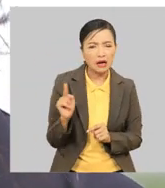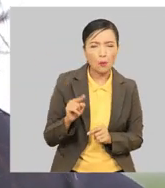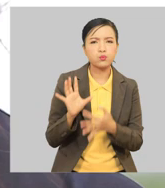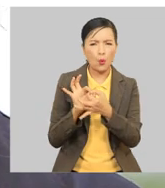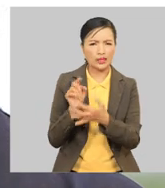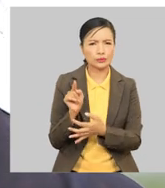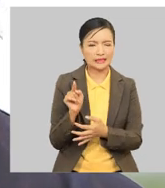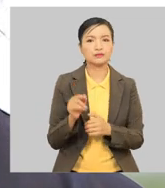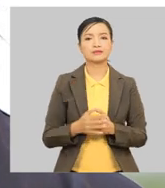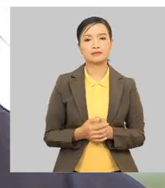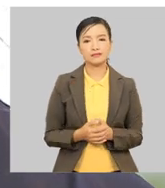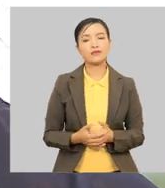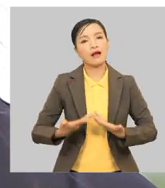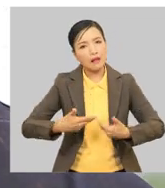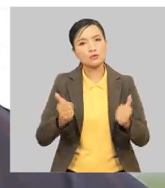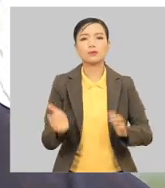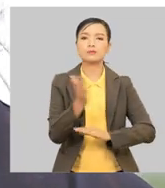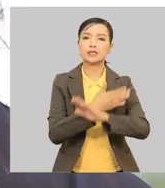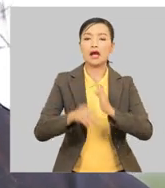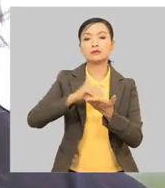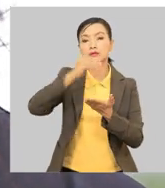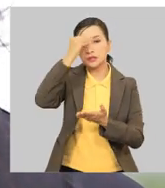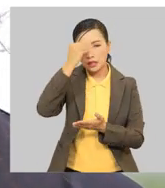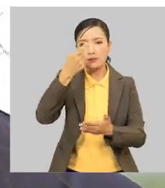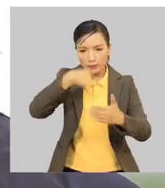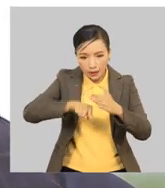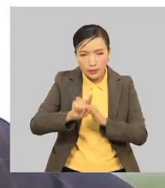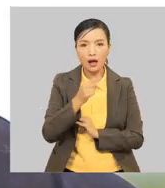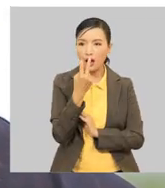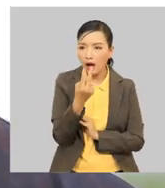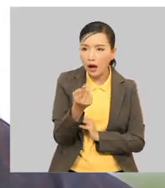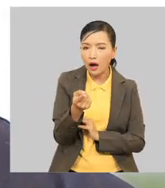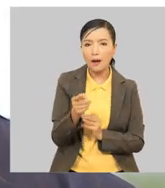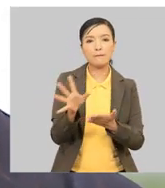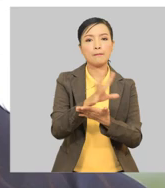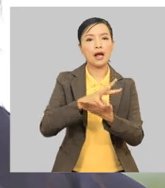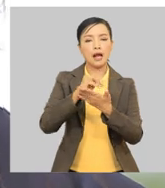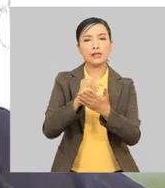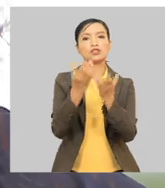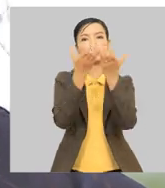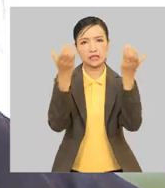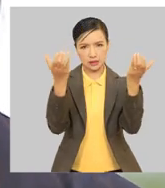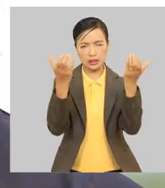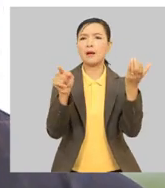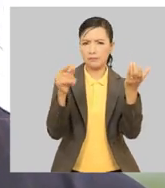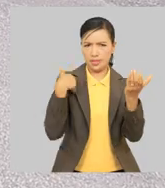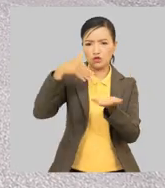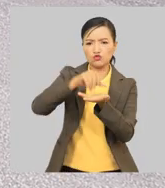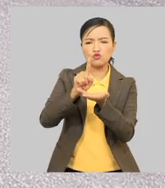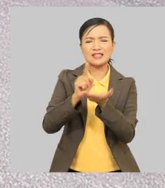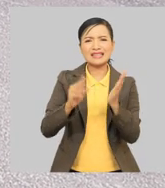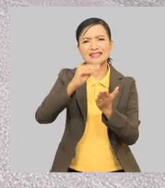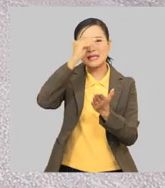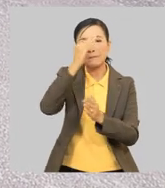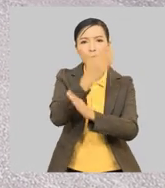ว่าจะมีมหาลัยไหนที่รับคนพิการเข้าไปแล้วชมพู่ก็เซิร์ชเจอว่ามหาวิทยาลัยธรรมศาสตร์มี